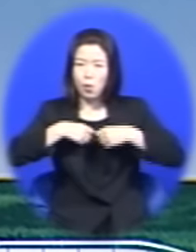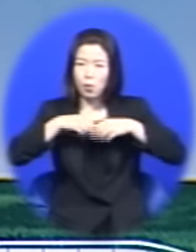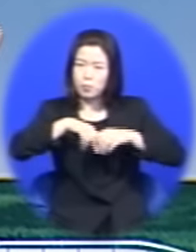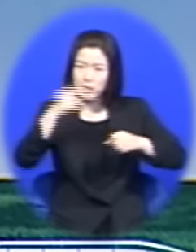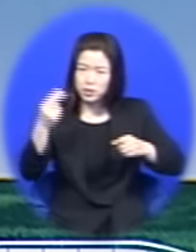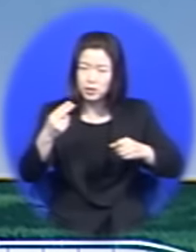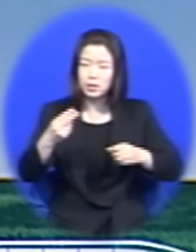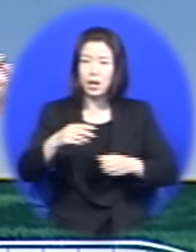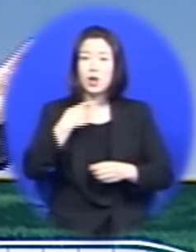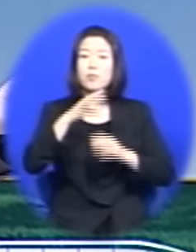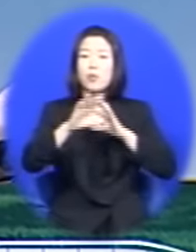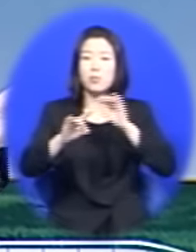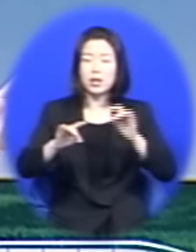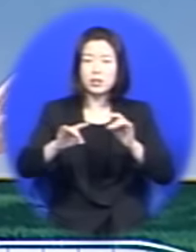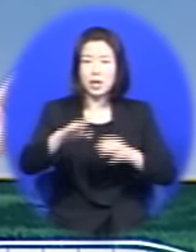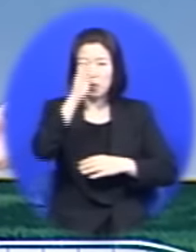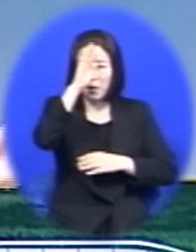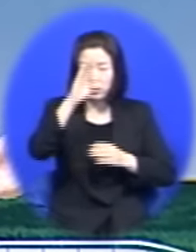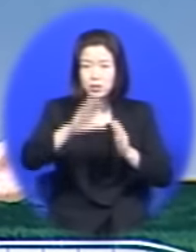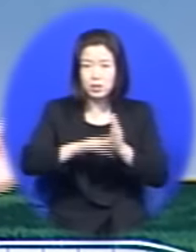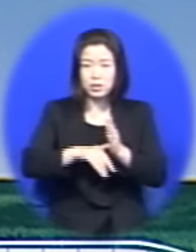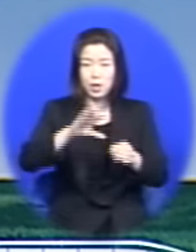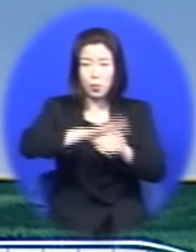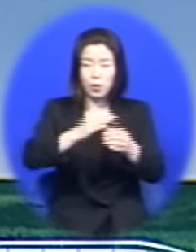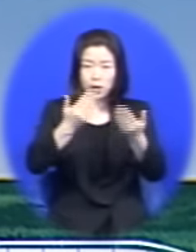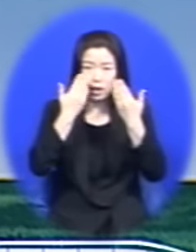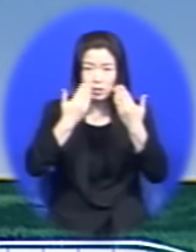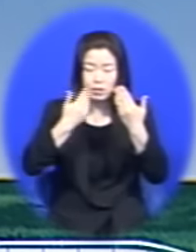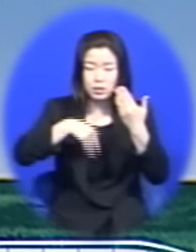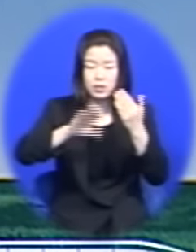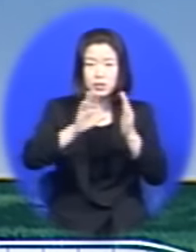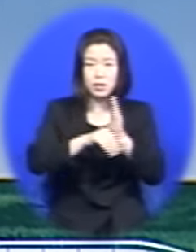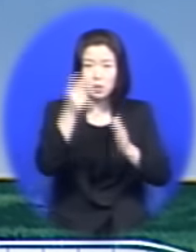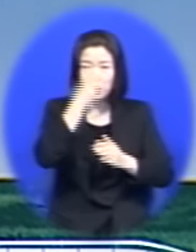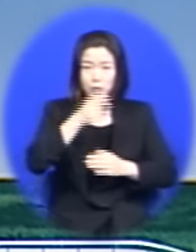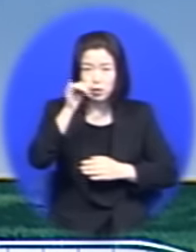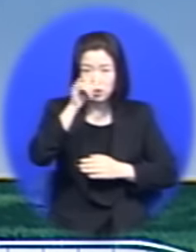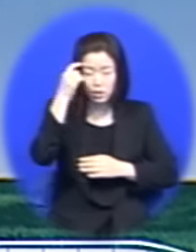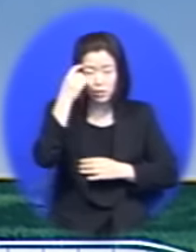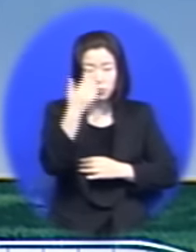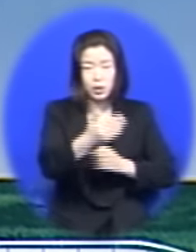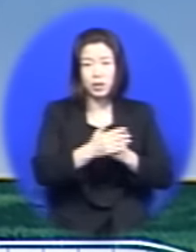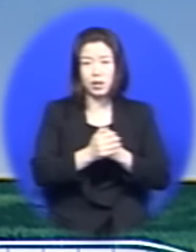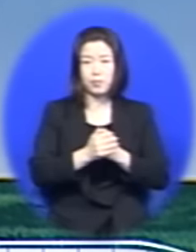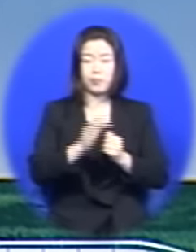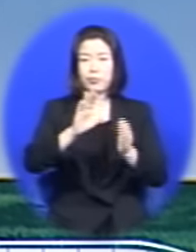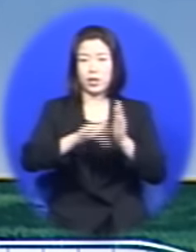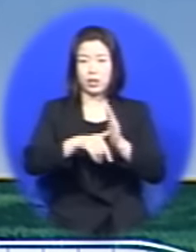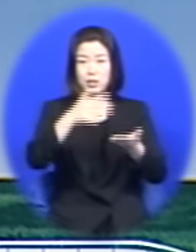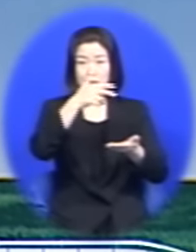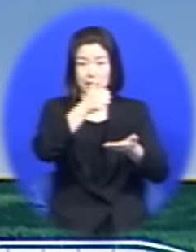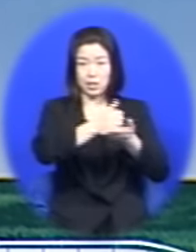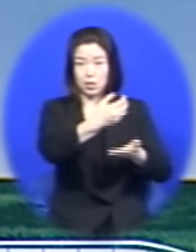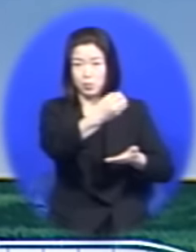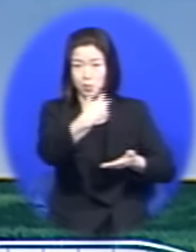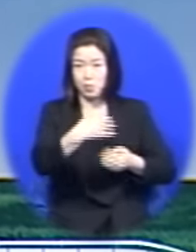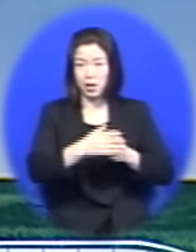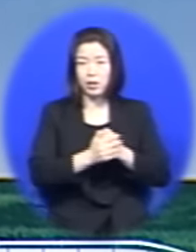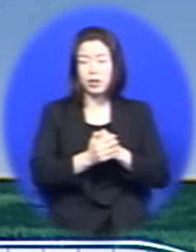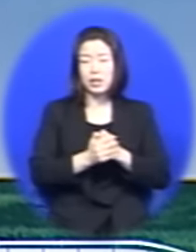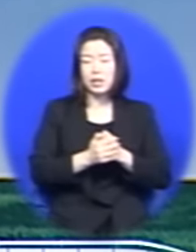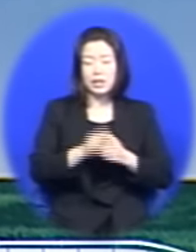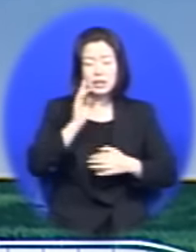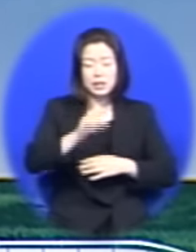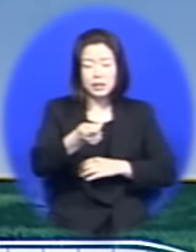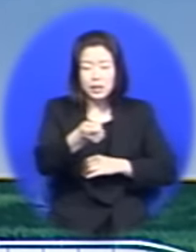때, 병들었을 때, 감옥에 갇혔을 때 돌아보았습니까? 그때 임금이 말하기를 지극히